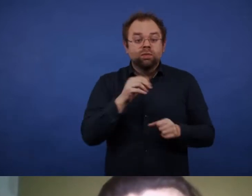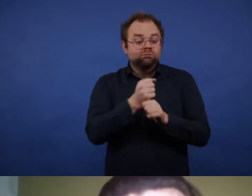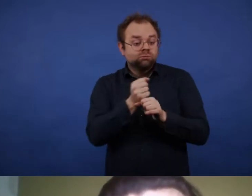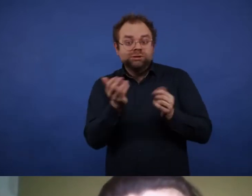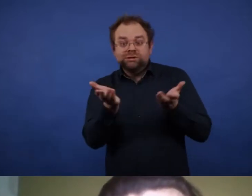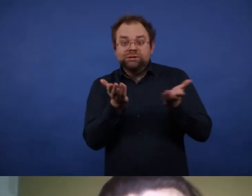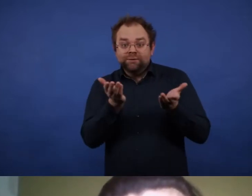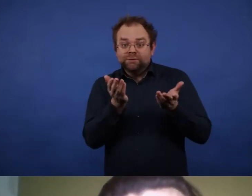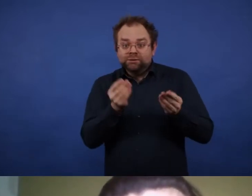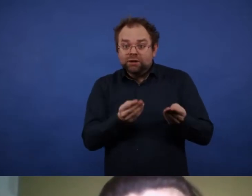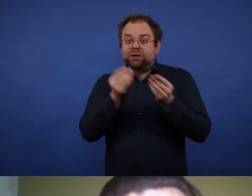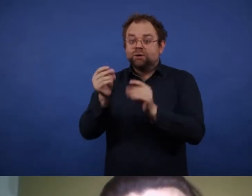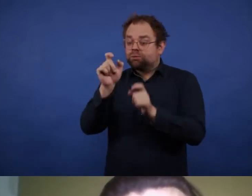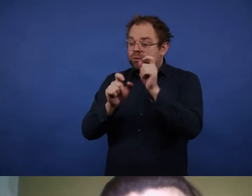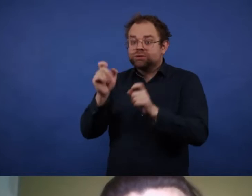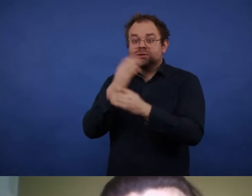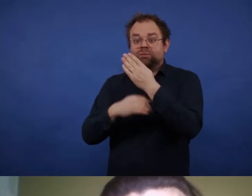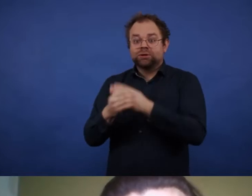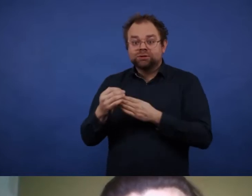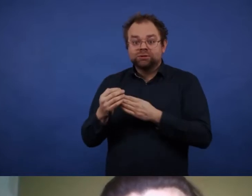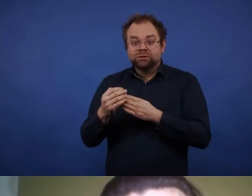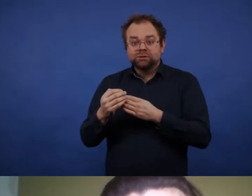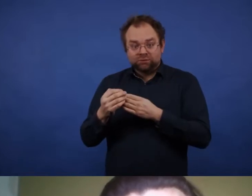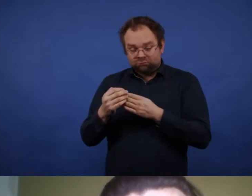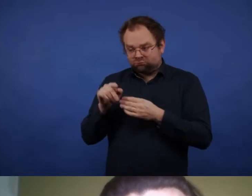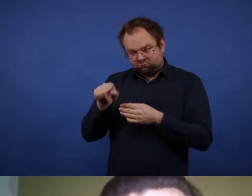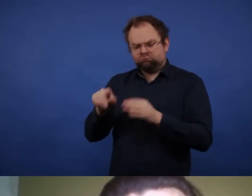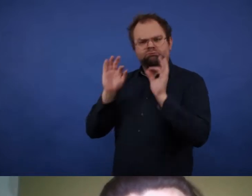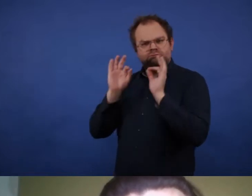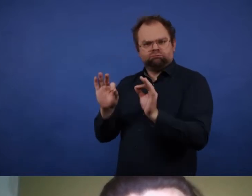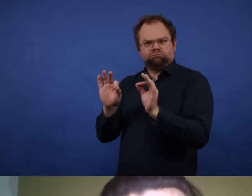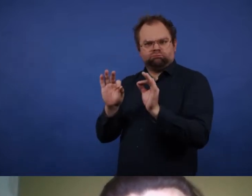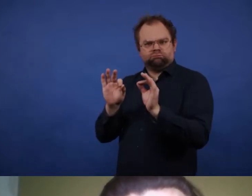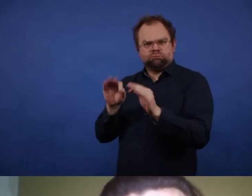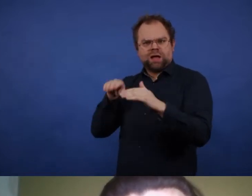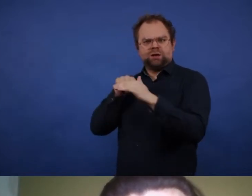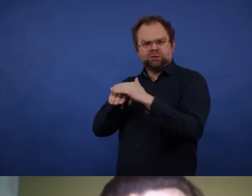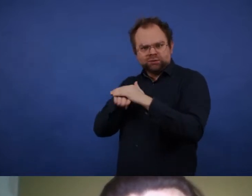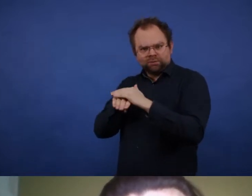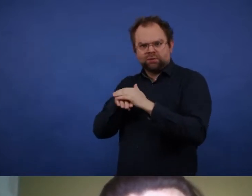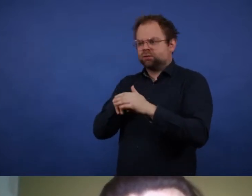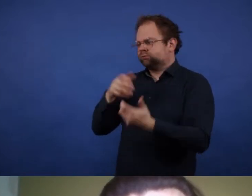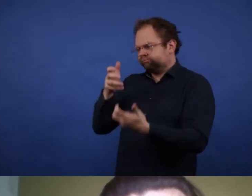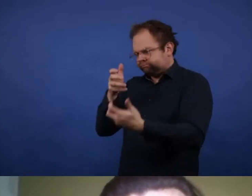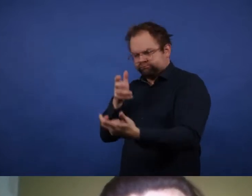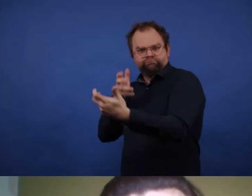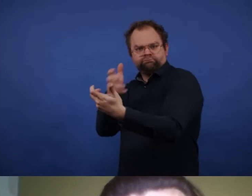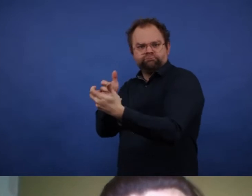There are also additional services that are specific, of course, to people with disability. برضه المفروض تكون متاحة يعني الليلة